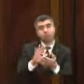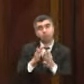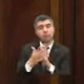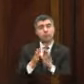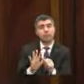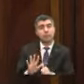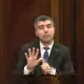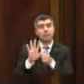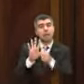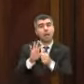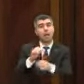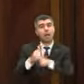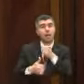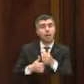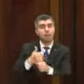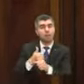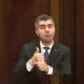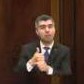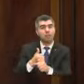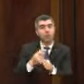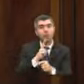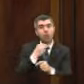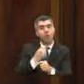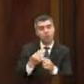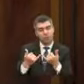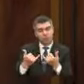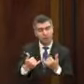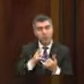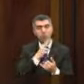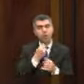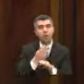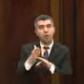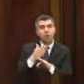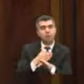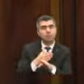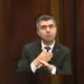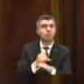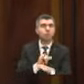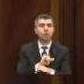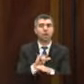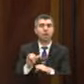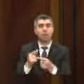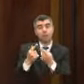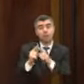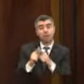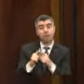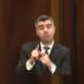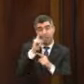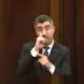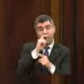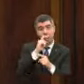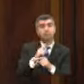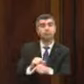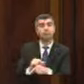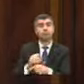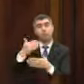متتالية، لا تستطيع لا الحكومة الحالية ولا السابقة أن تجد مخرجا من هذا الوضع. والدليل على ذلك أن قطاع